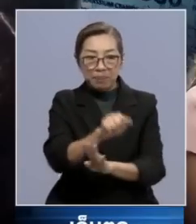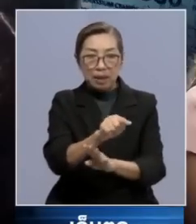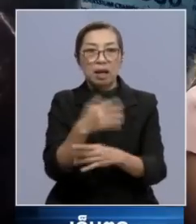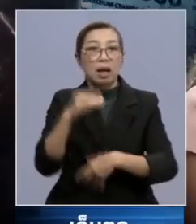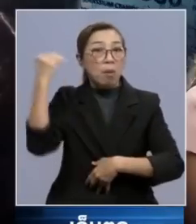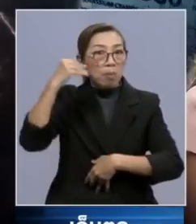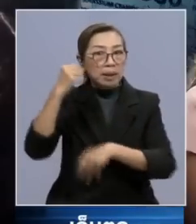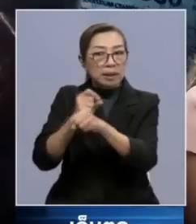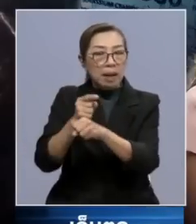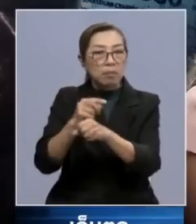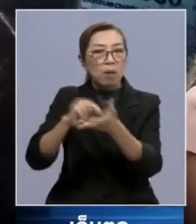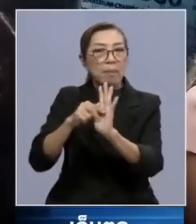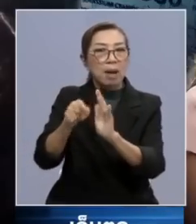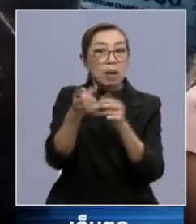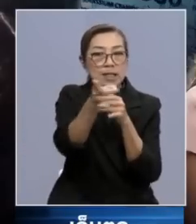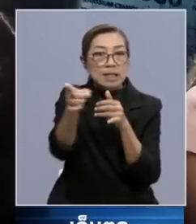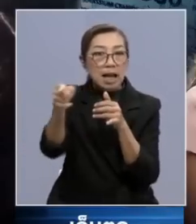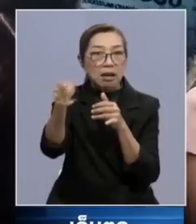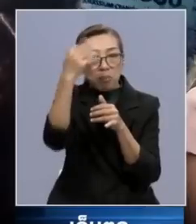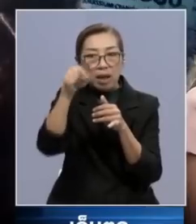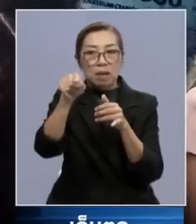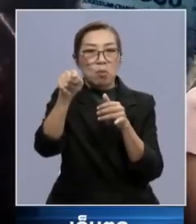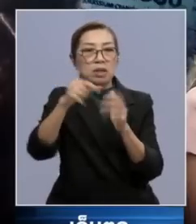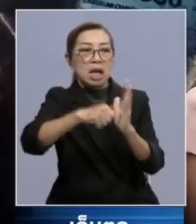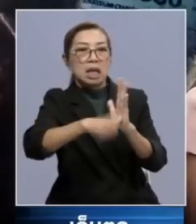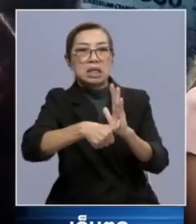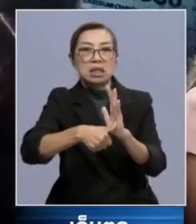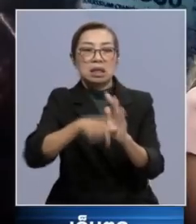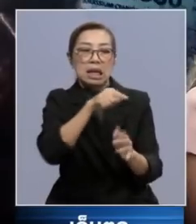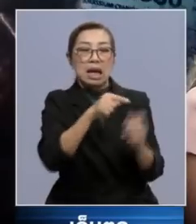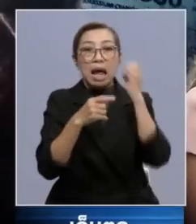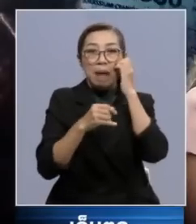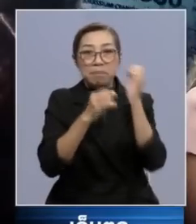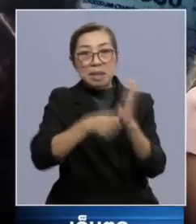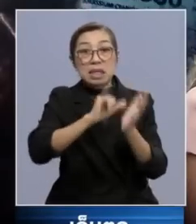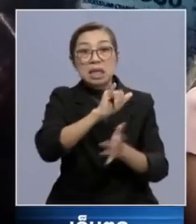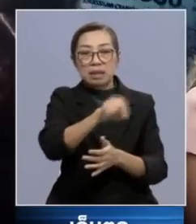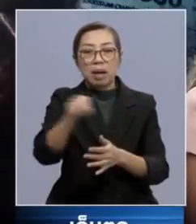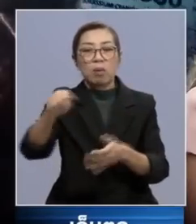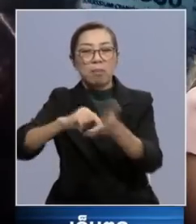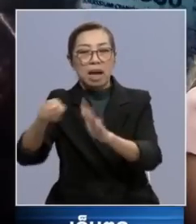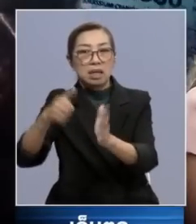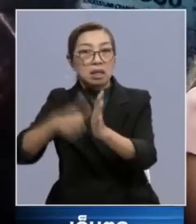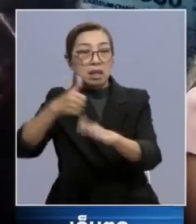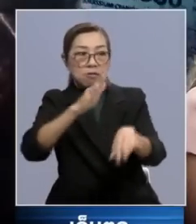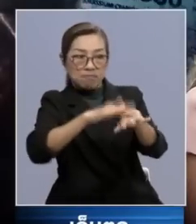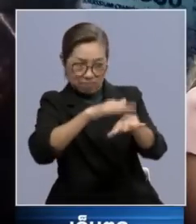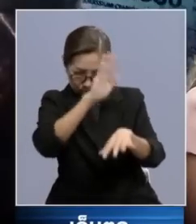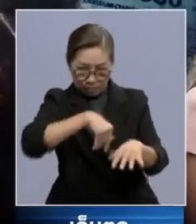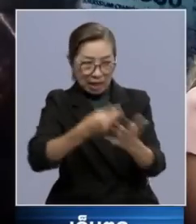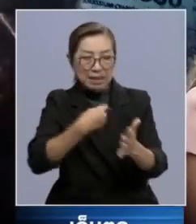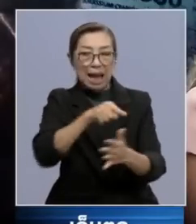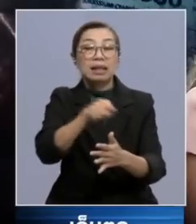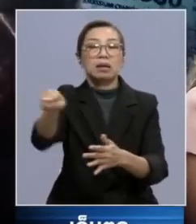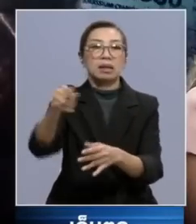งหนี้การทวงหนี้คือทวงหนี้อะไรบ้างไปดูหนี้สินของแอมนะคะก็พบว่าแอมเนี่ยมีหนี้สินท่วมตัวสอดคล้องกับที่ร